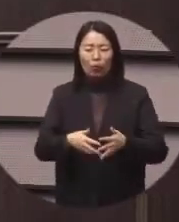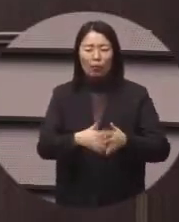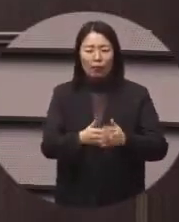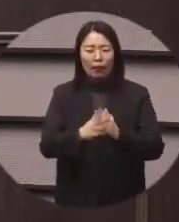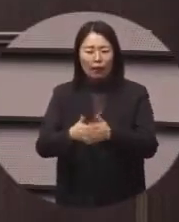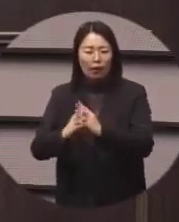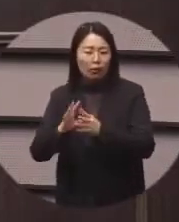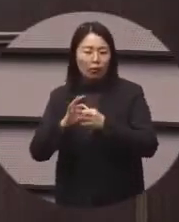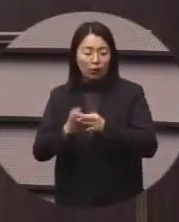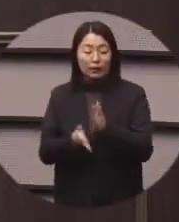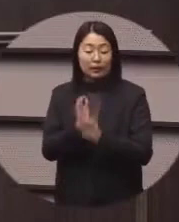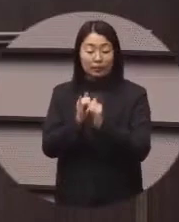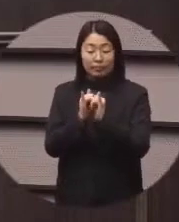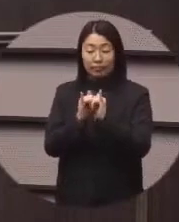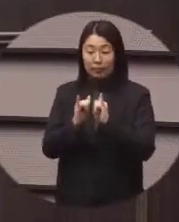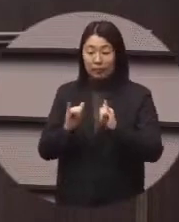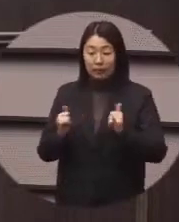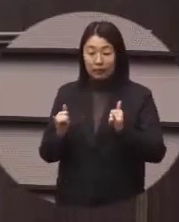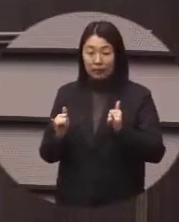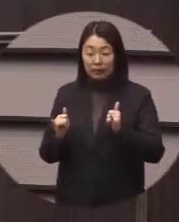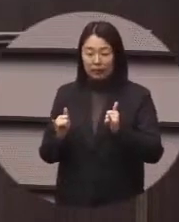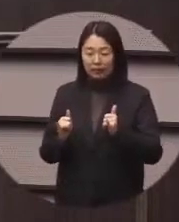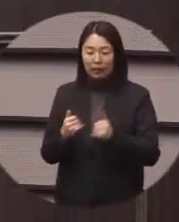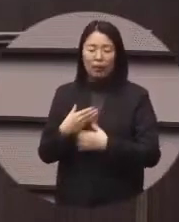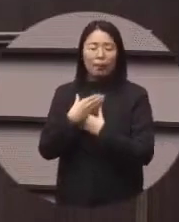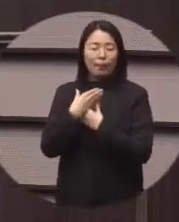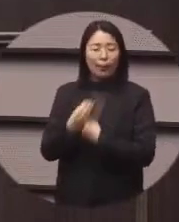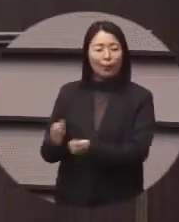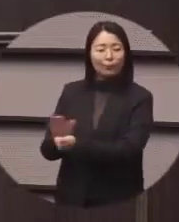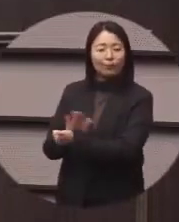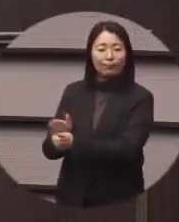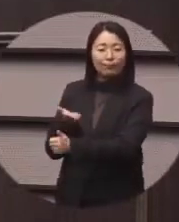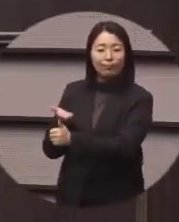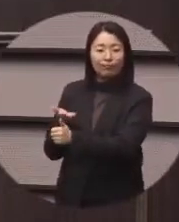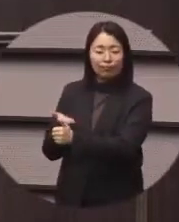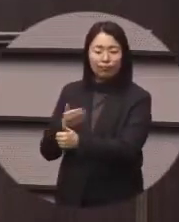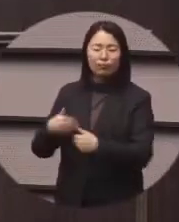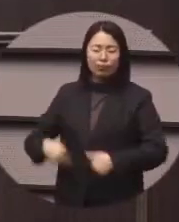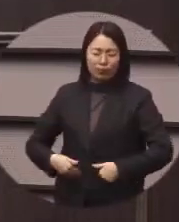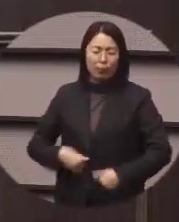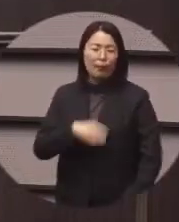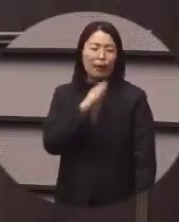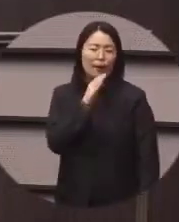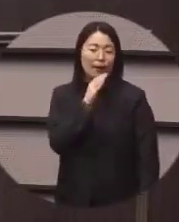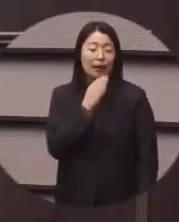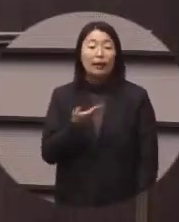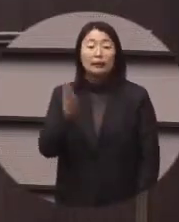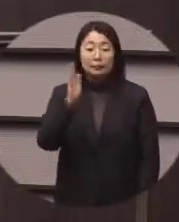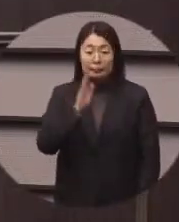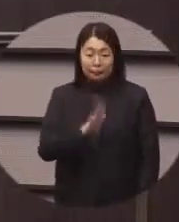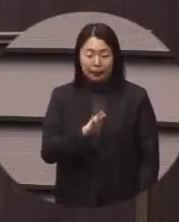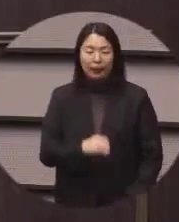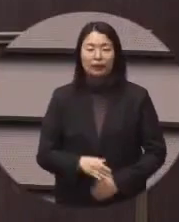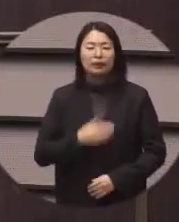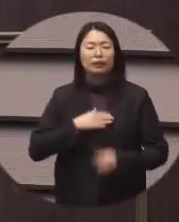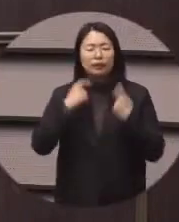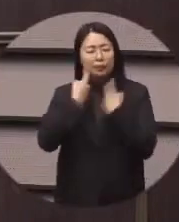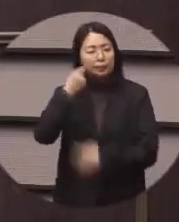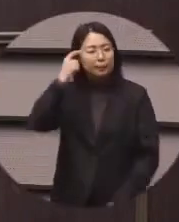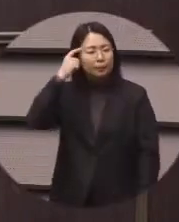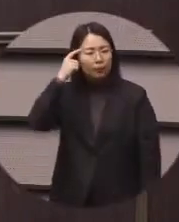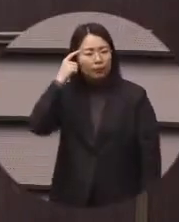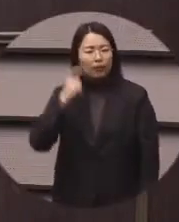통해 시민에게 편익성을 제공할 필요가 있다고 생각합니다. 그럼에도 본 의원은